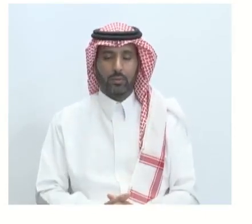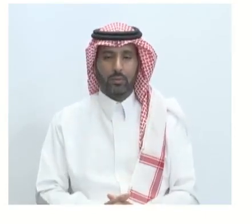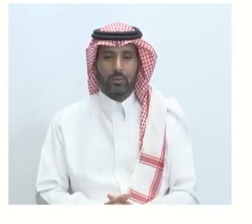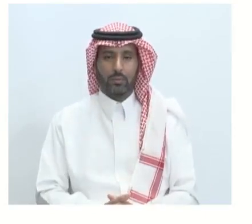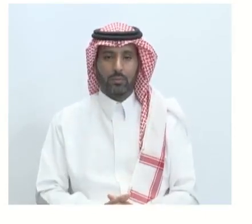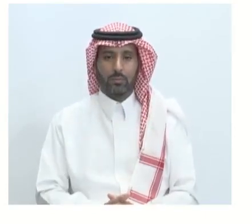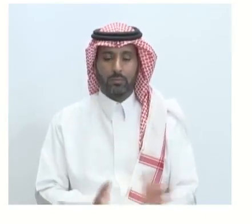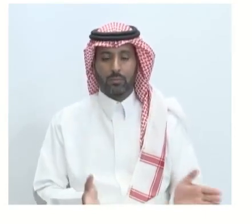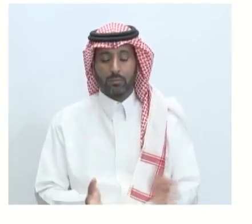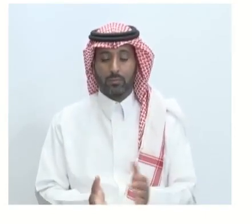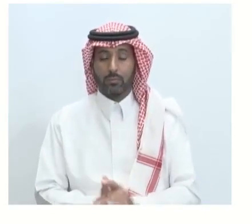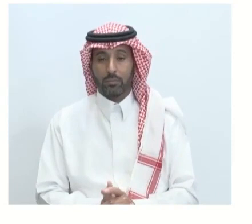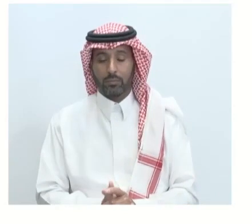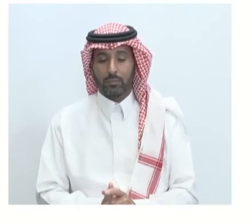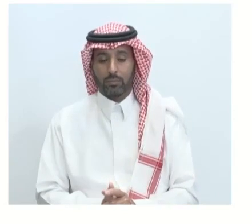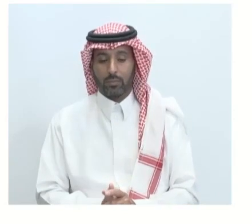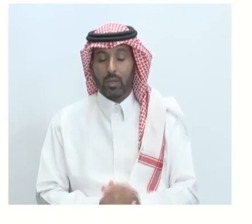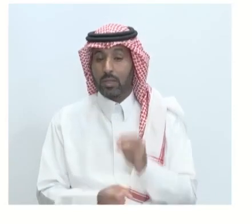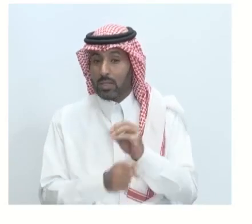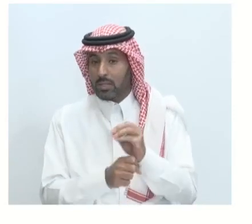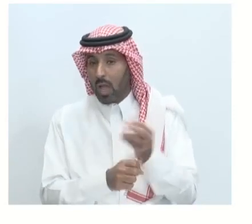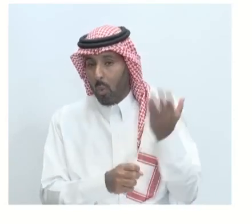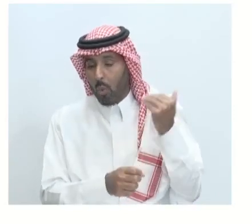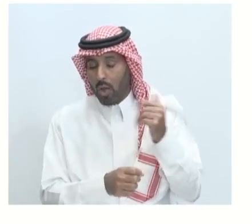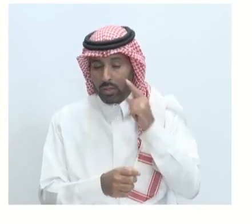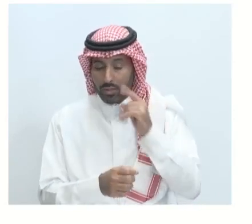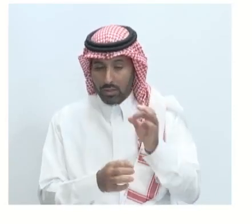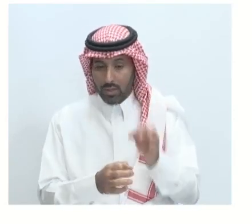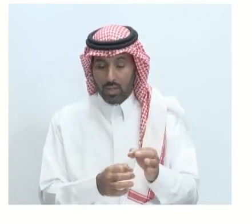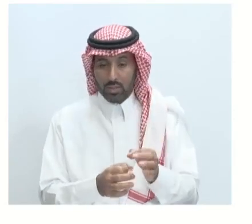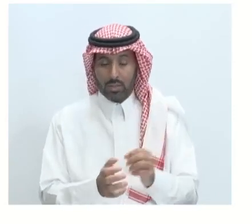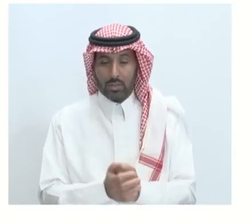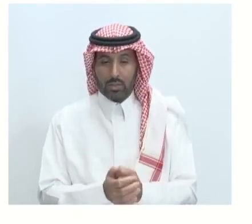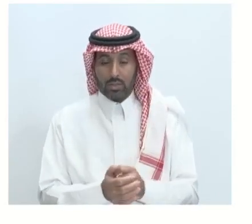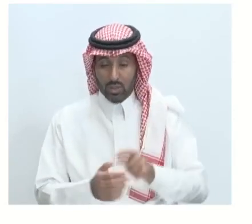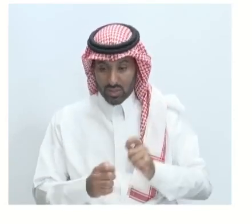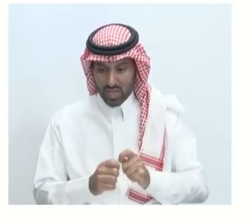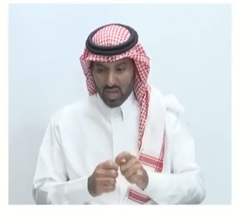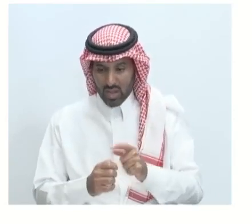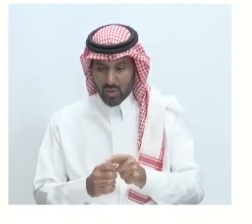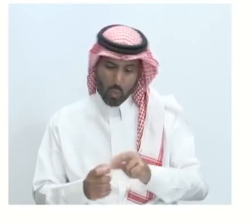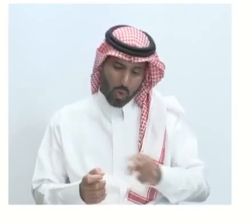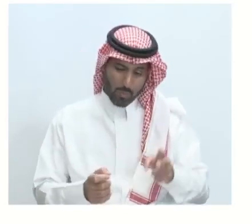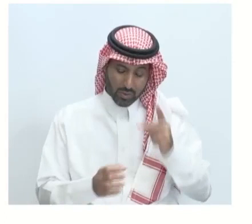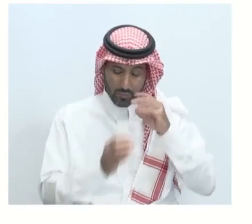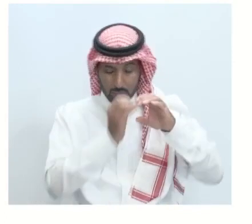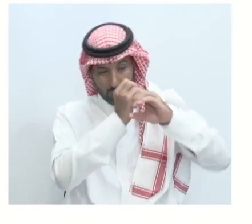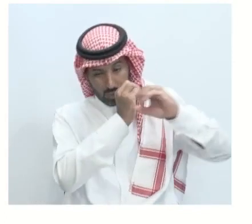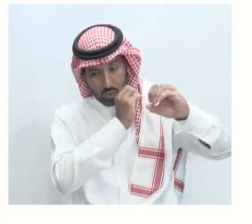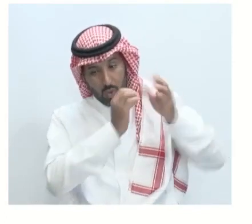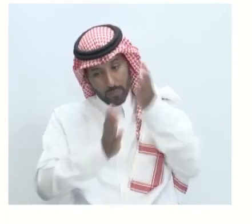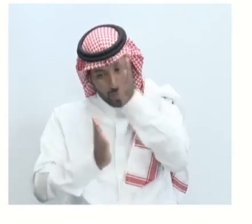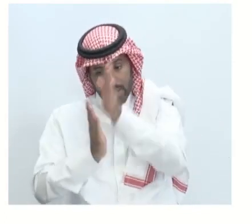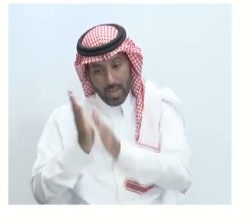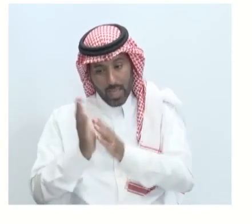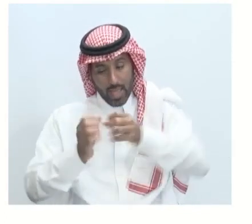عزيزي الطالب عزيزتي الطالبه في درسنا السابق وتوجد تصميمات عديده للتلسكوب العاكس مثل التلسكوب